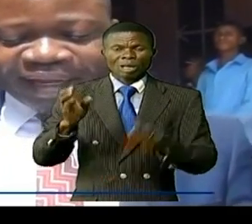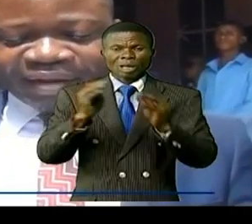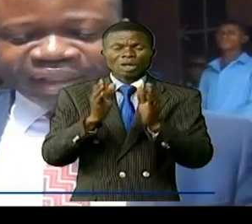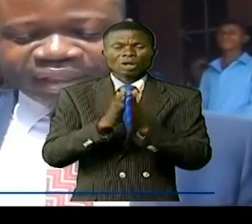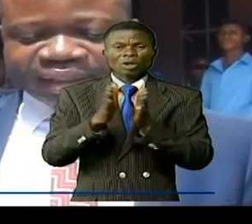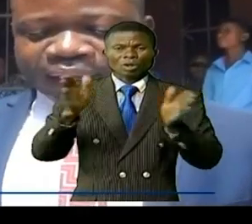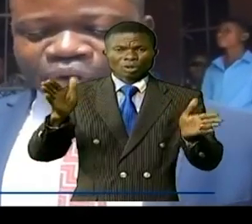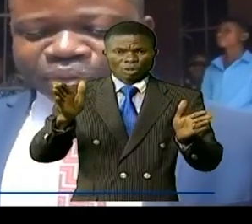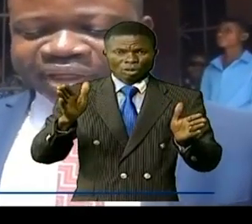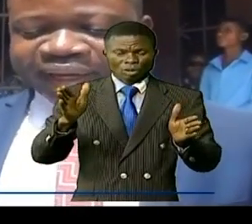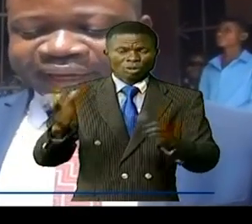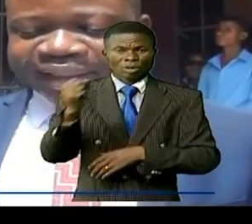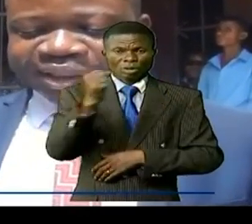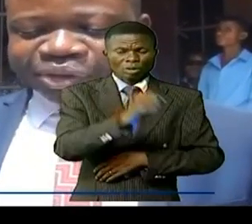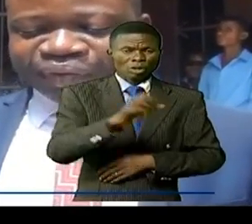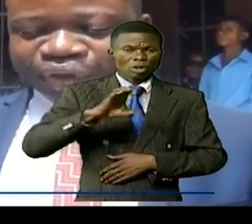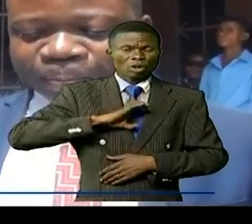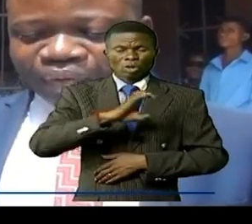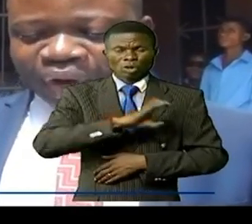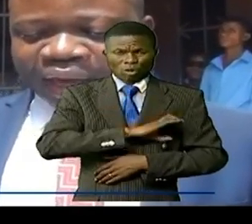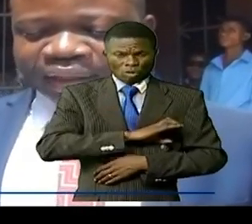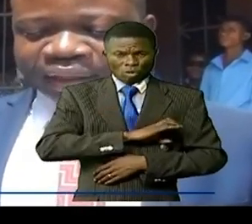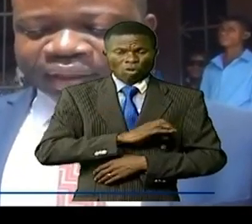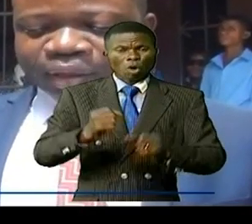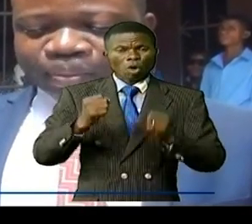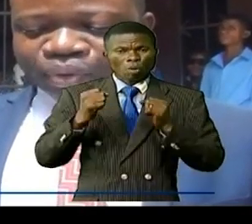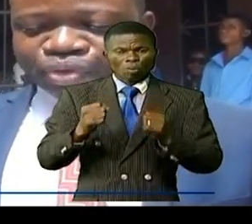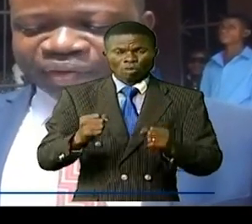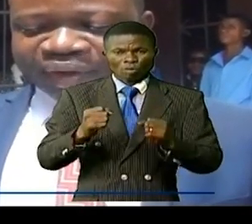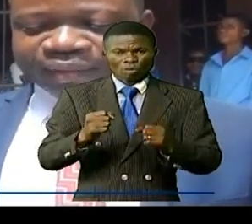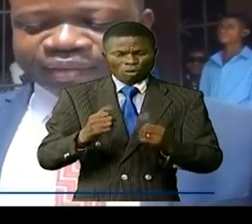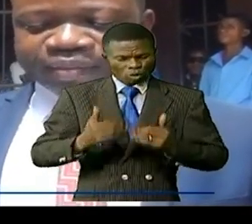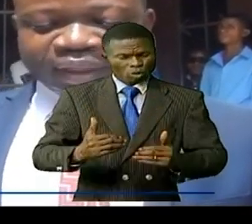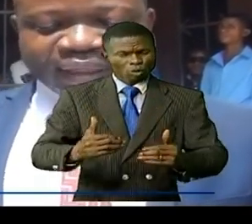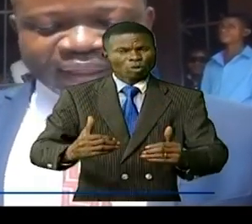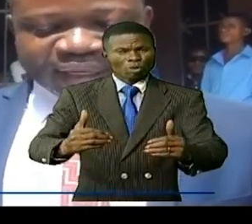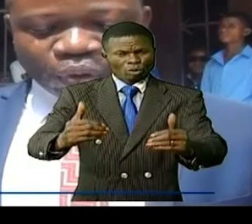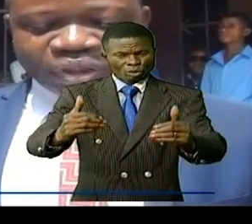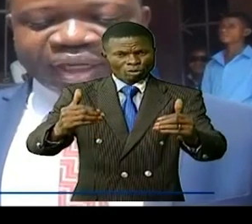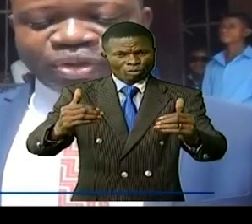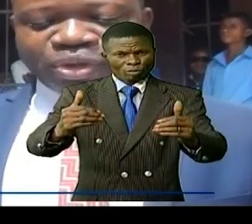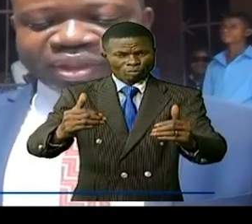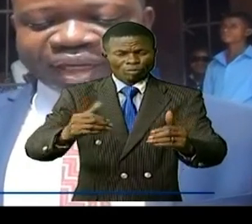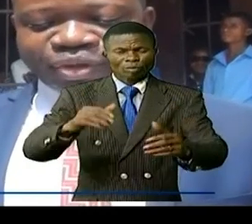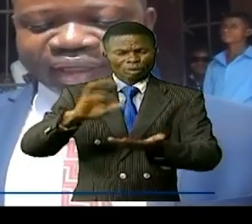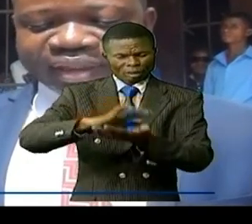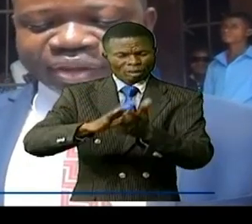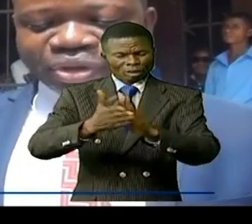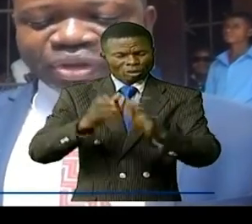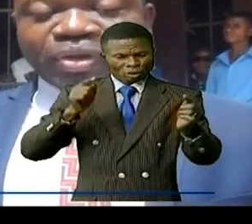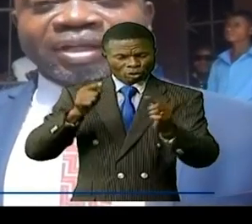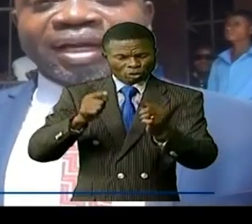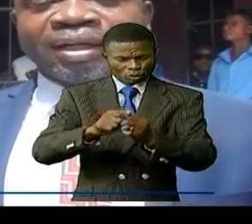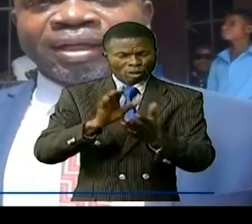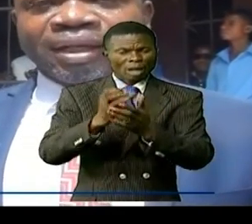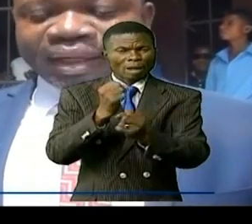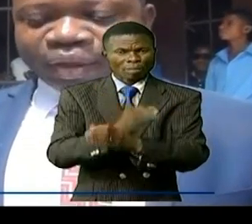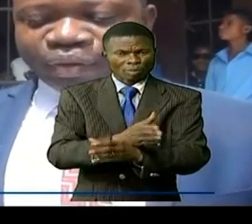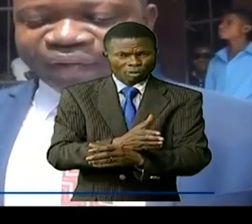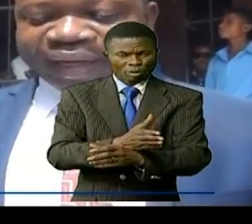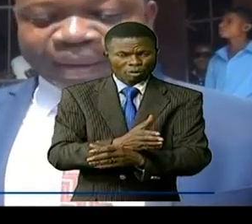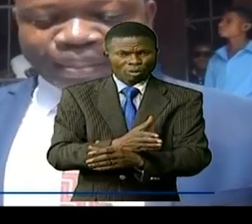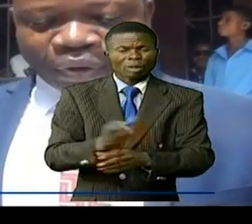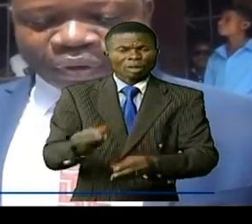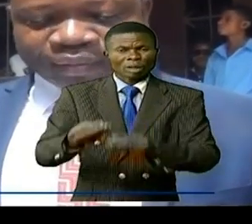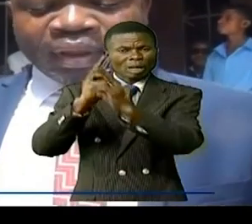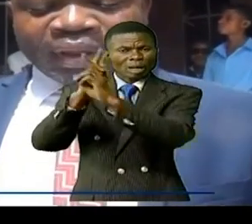a réinvesti le comité exécutif du pouvoir de poursuivre les négociations jusqu'à son exécution totale et de lui